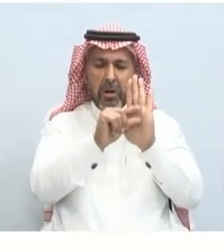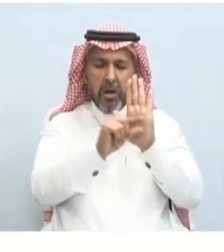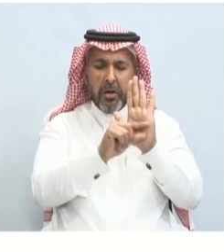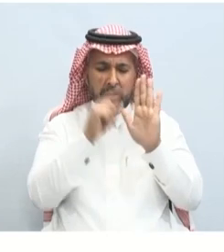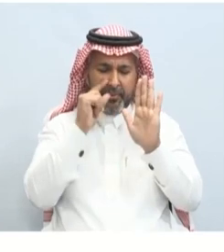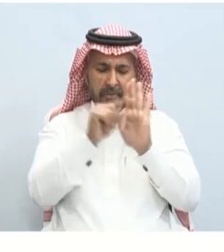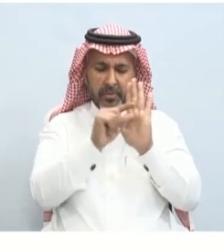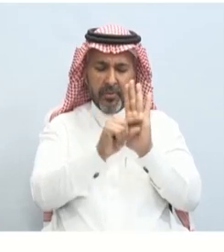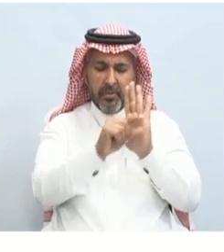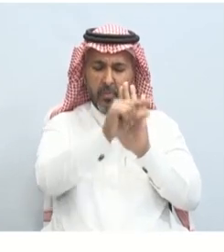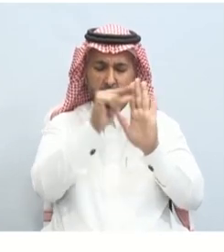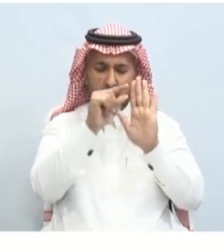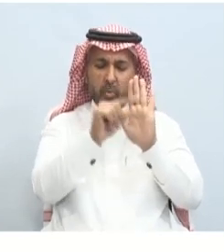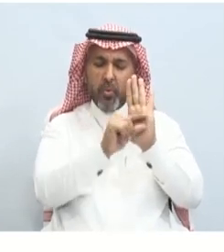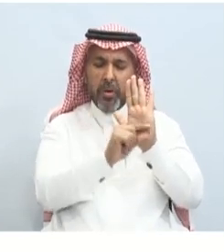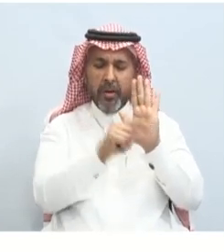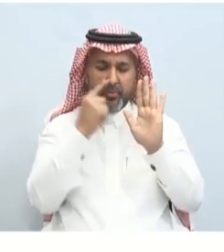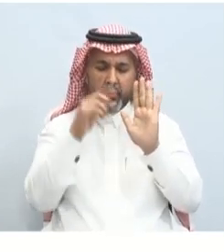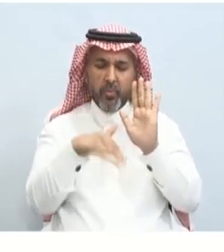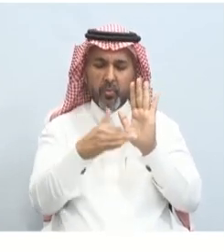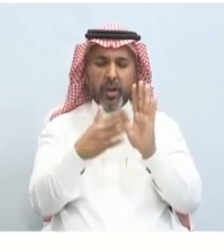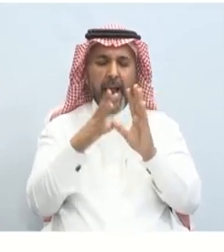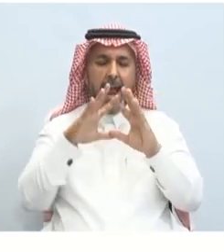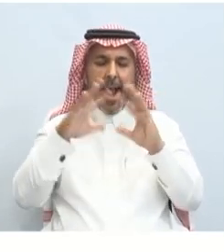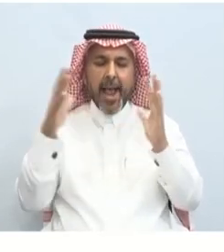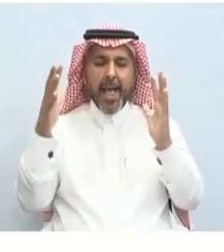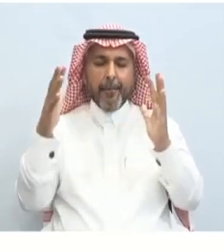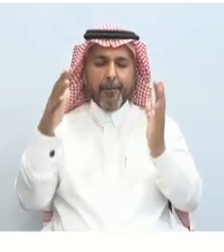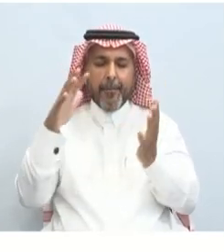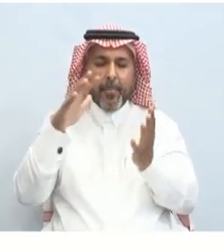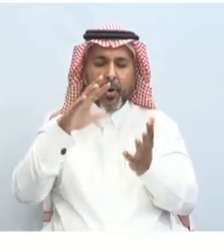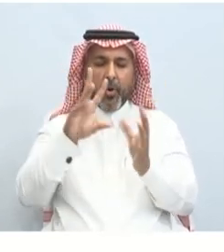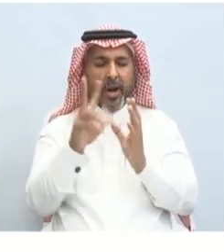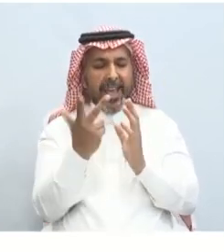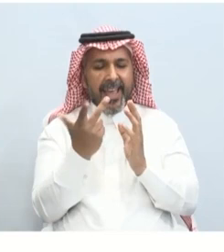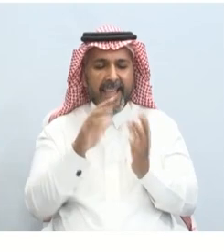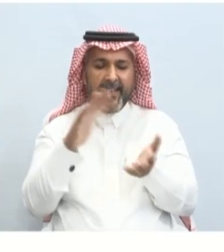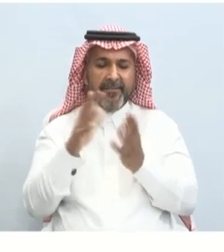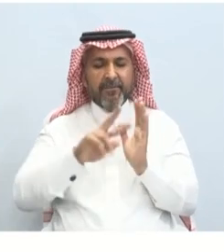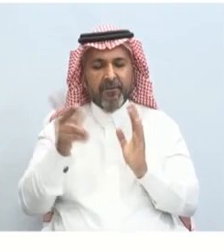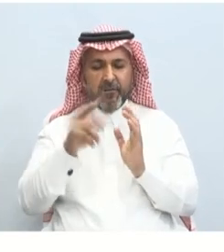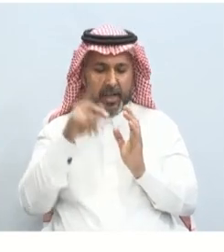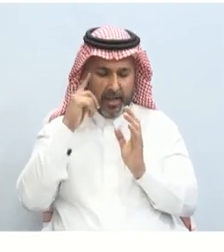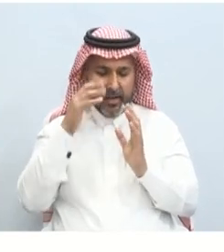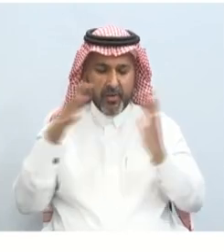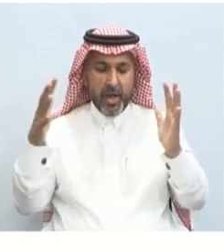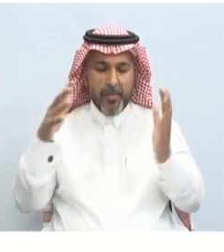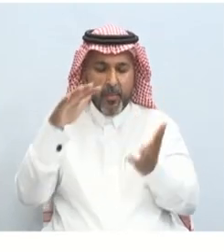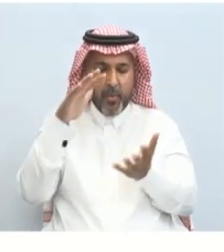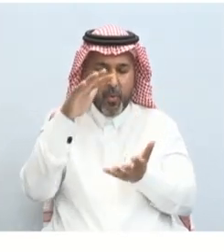في الموضوع والمحمول وتختلف في الكم او الكيف او في الكم والكيف معا ما معنى هذا